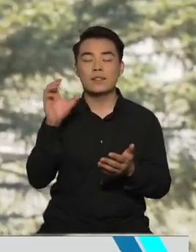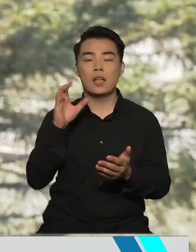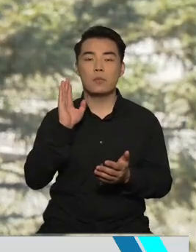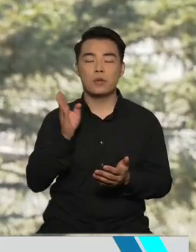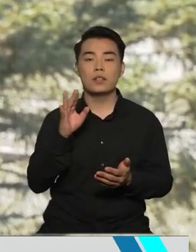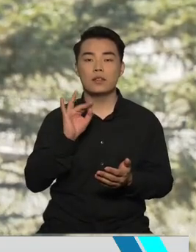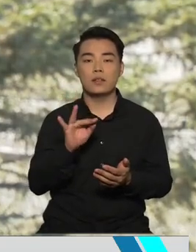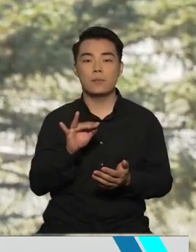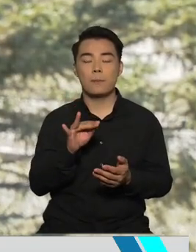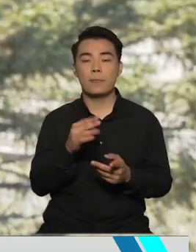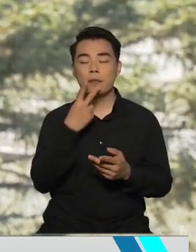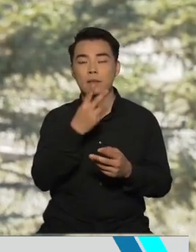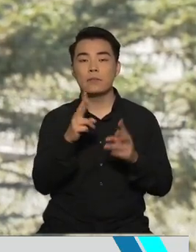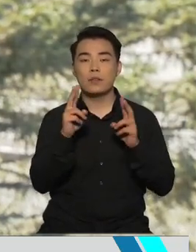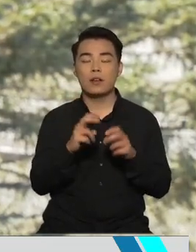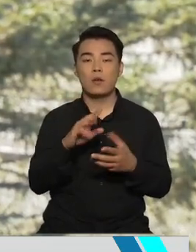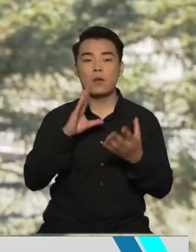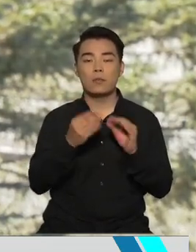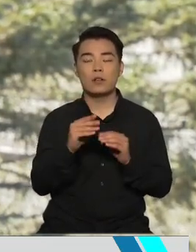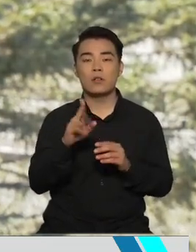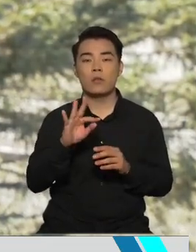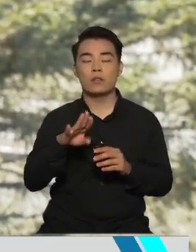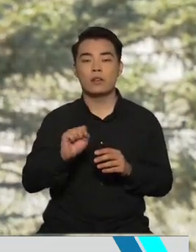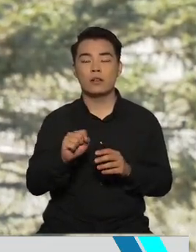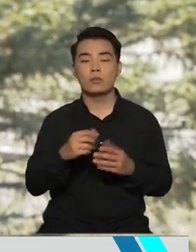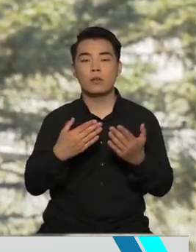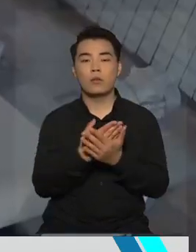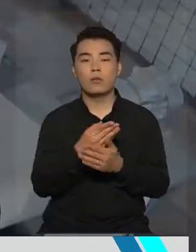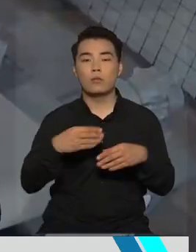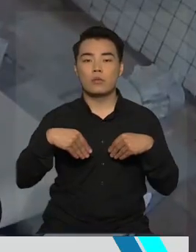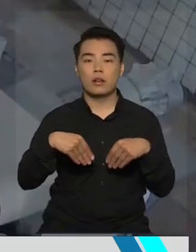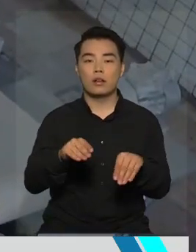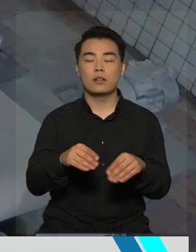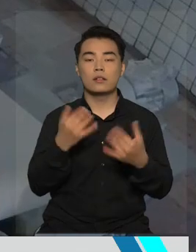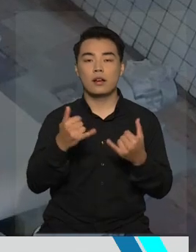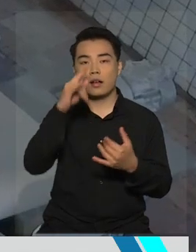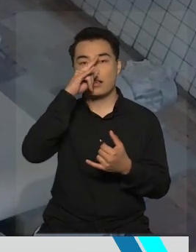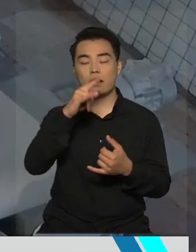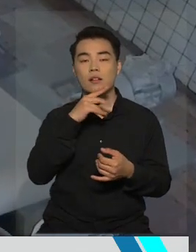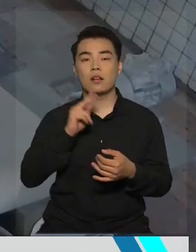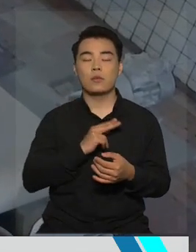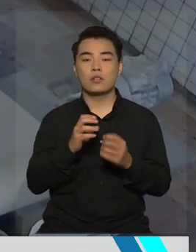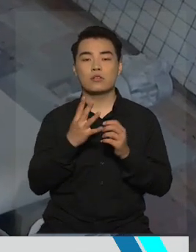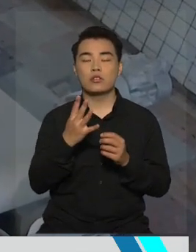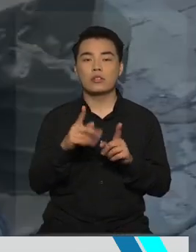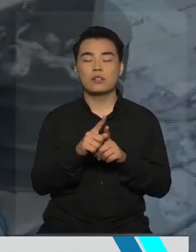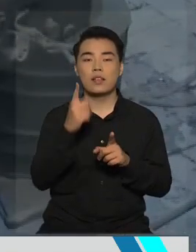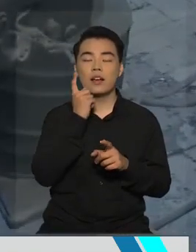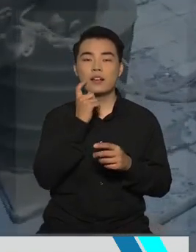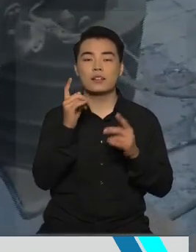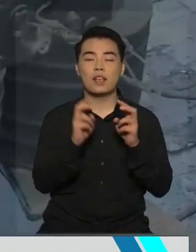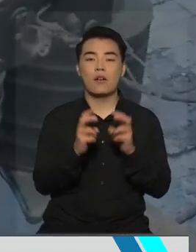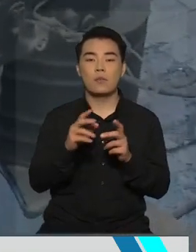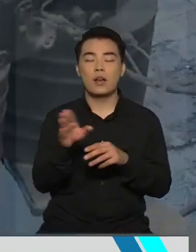и пересмотреть объем квот с учетом нового урожая. Сейчас в Казахстане работают 4 сахарных завода. По